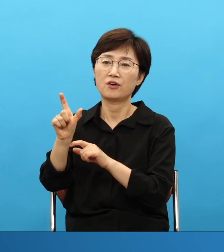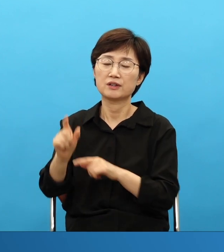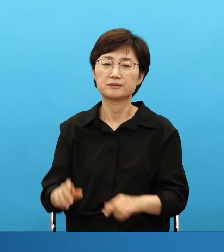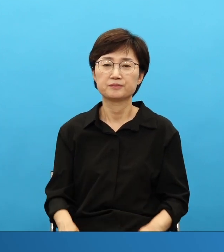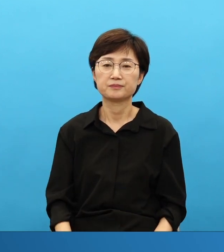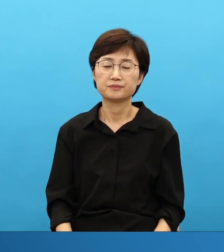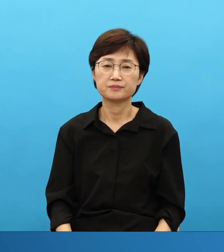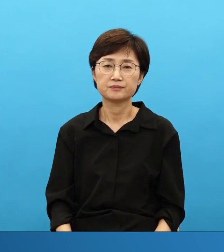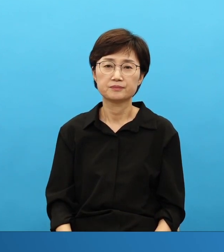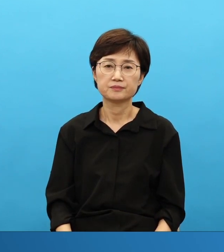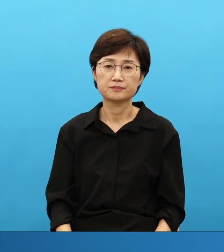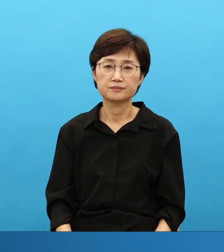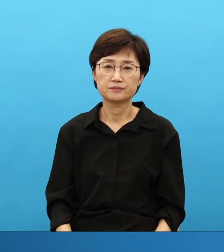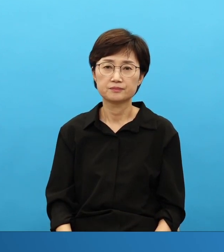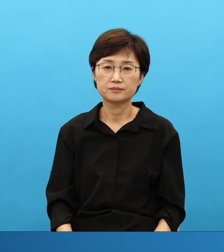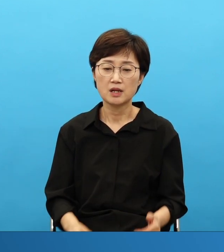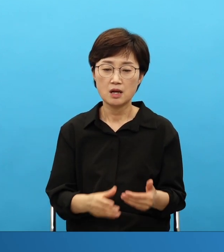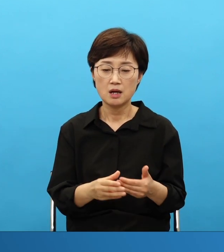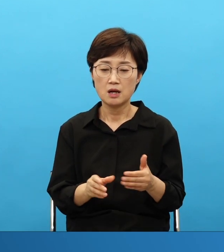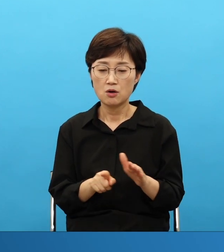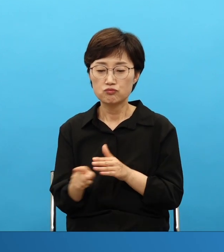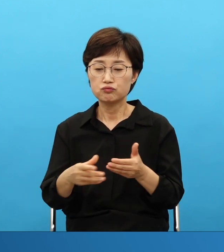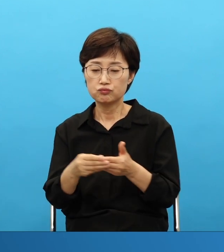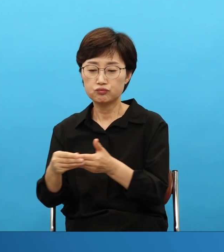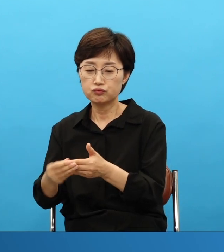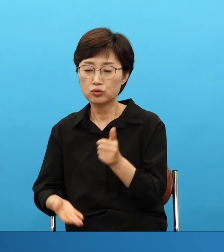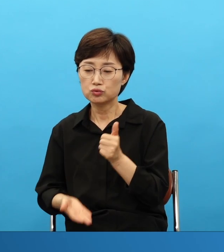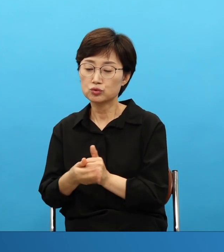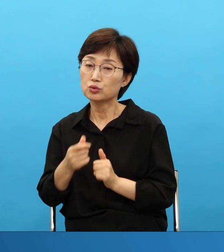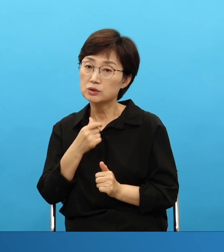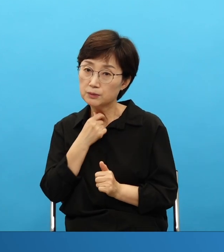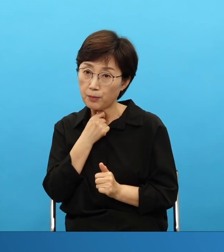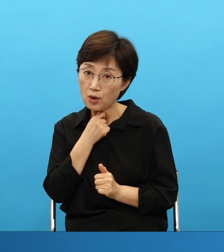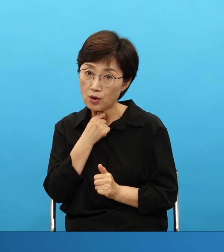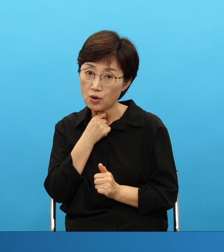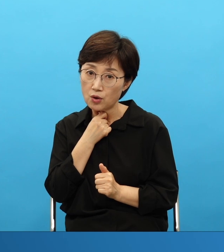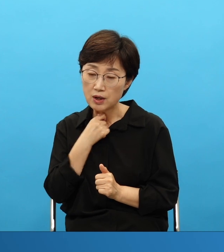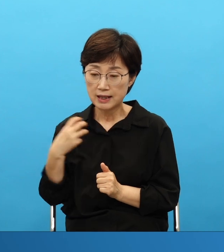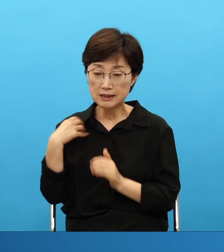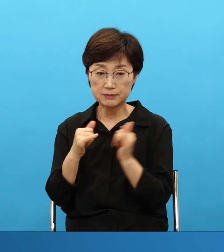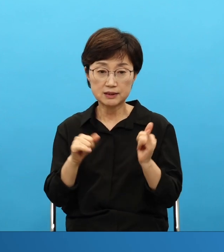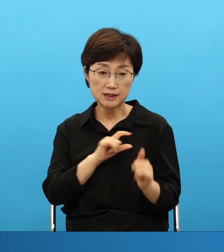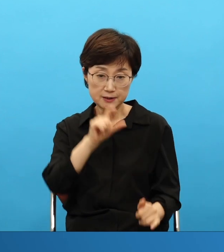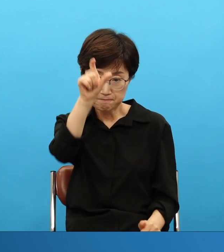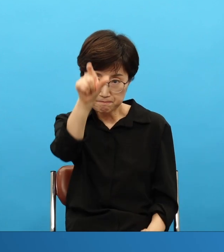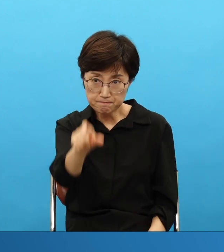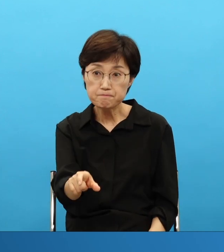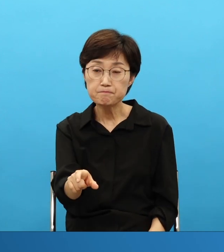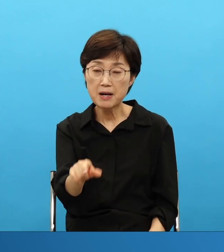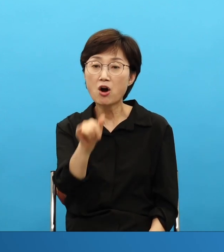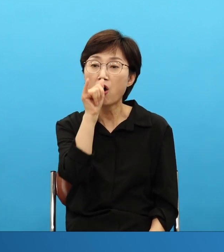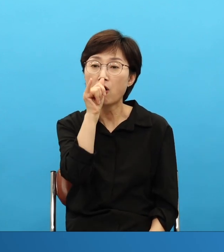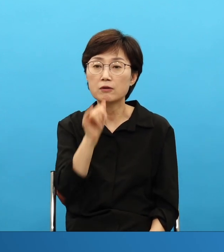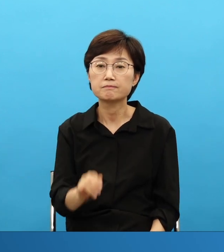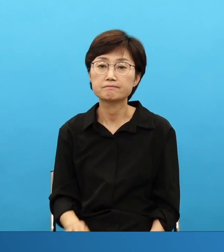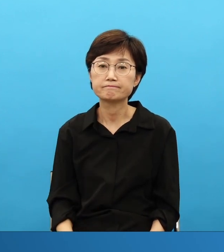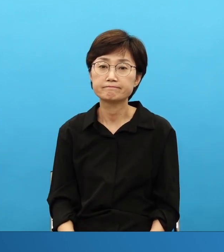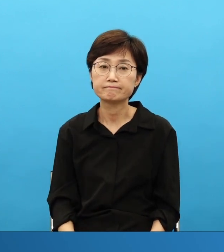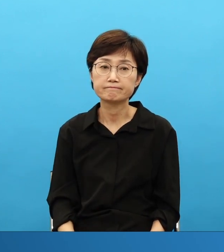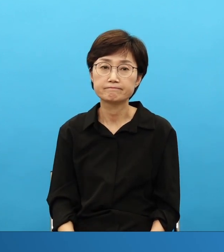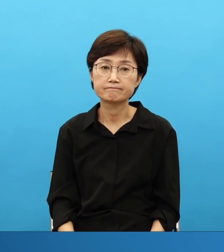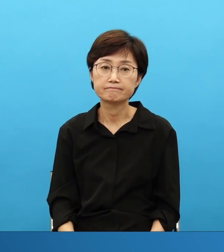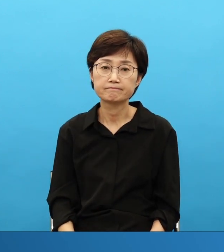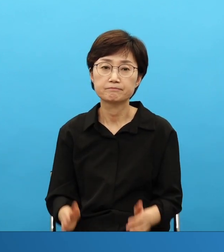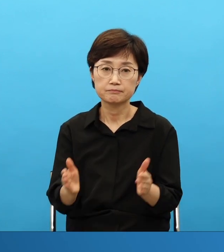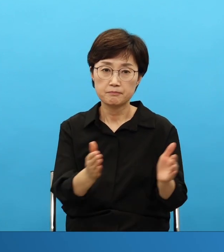추가됩니다 리더 추천을 위한 국내외 담당자 안내는 위아 KR 개시돼 있습니다